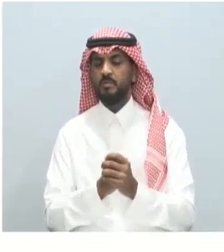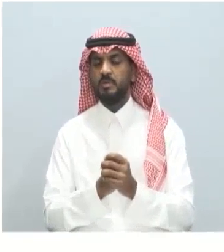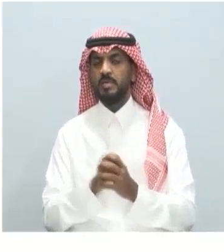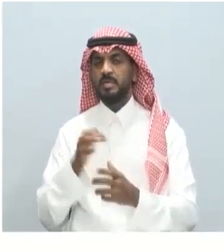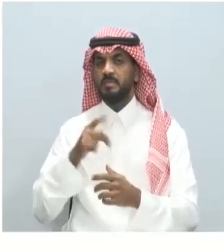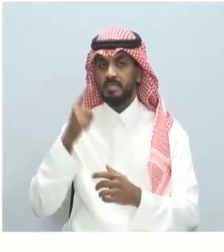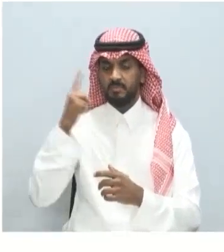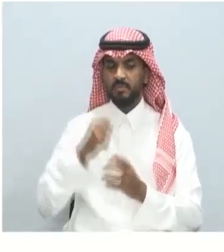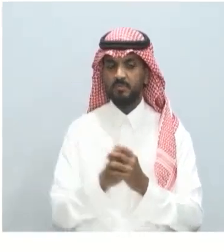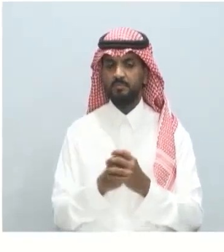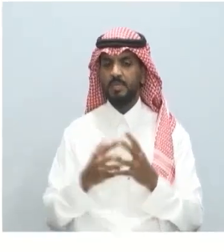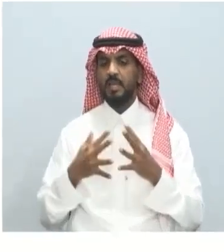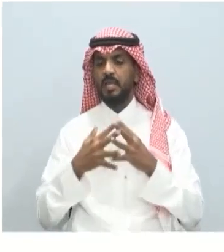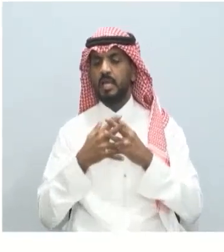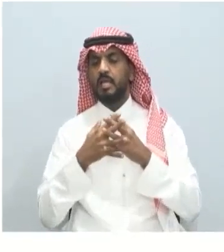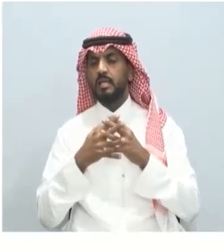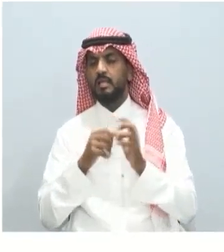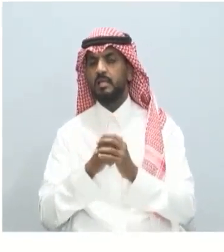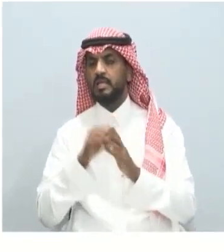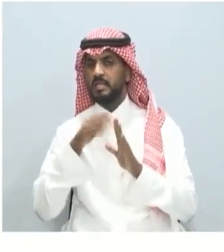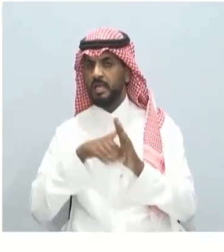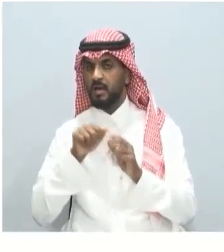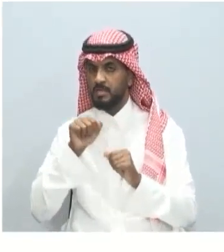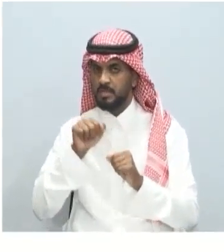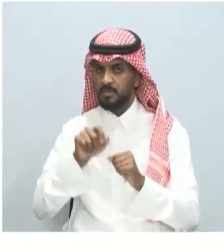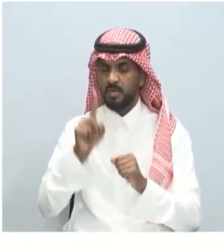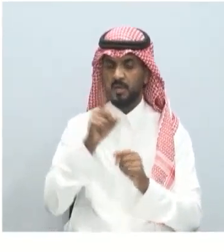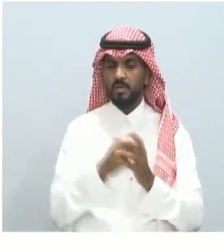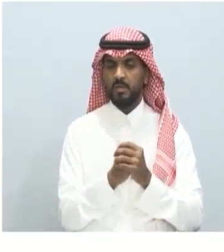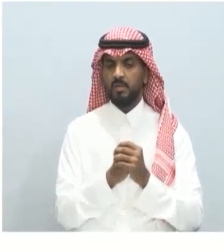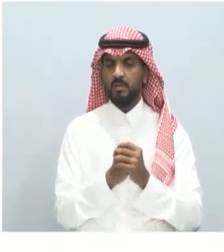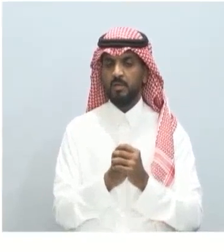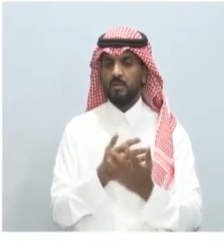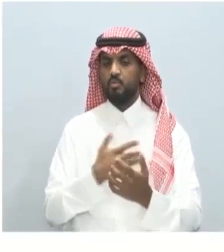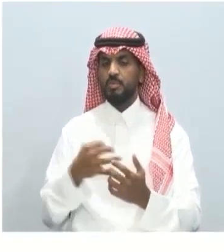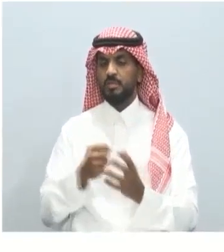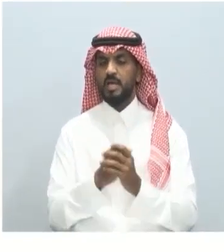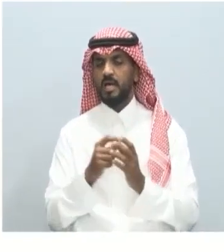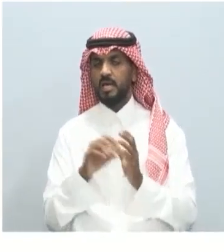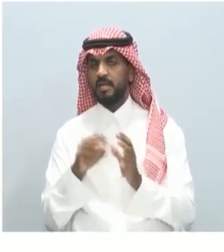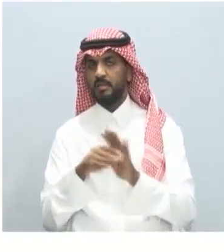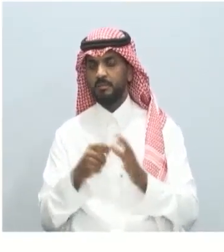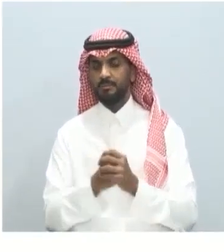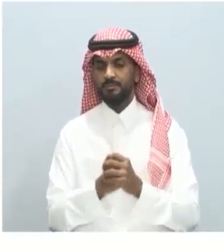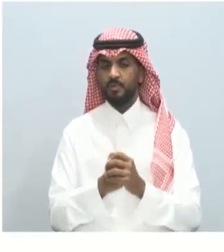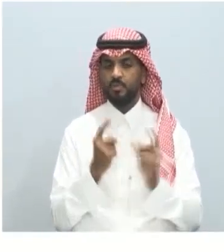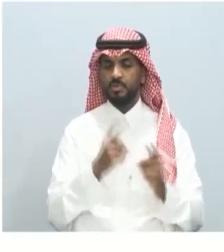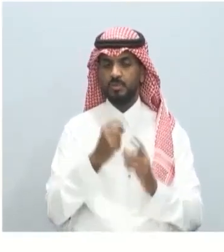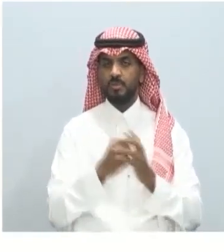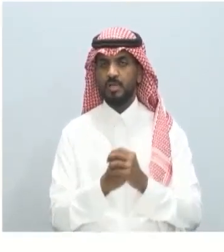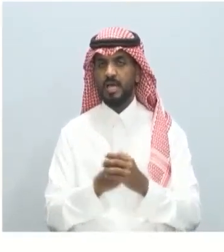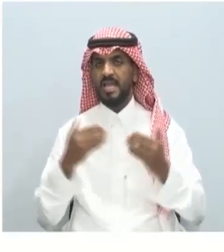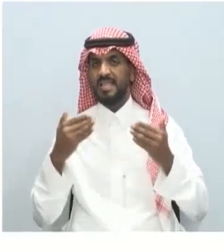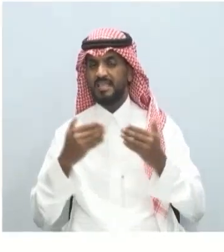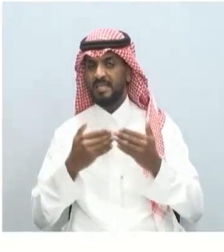قيمه الاستماع انه من الخلال التي خص بها الله تعالى المؤمنين وذلك في الايه الكريمه اعوذ بالله من الشيطان الرجيم